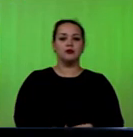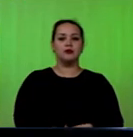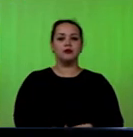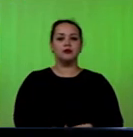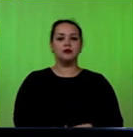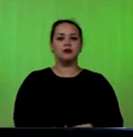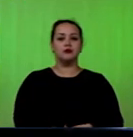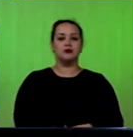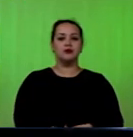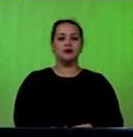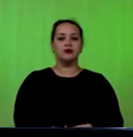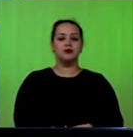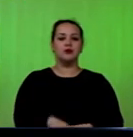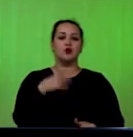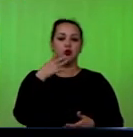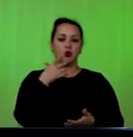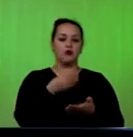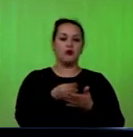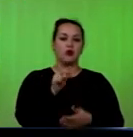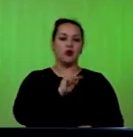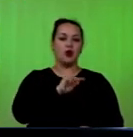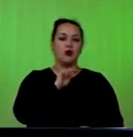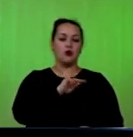оцените пожалуйста свою работу